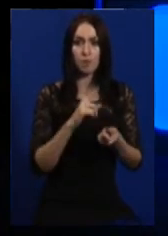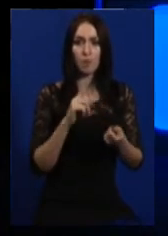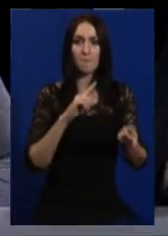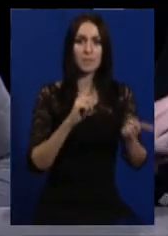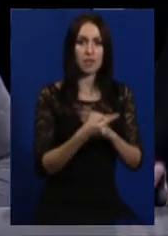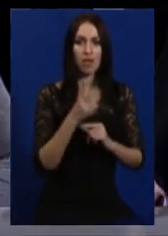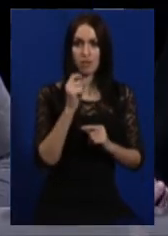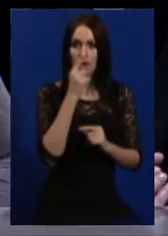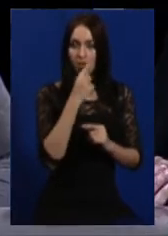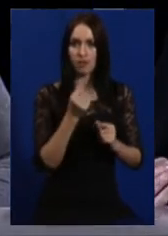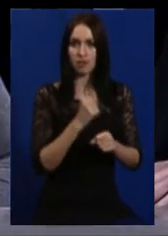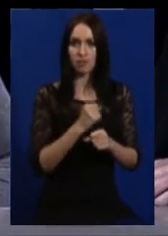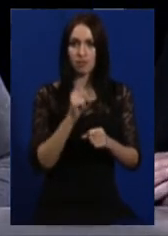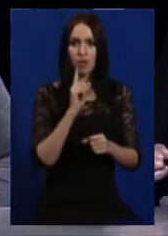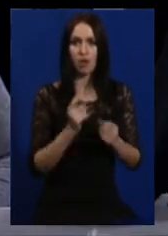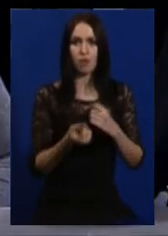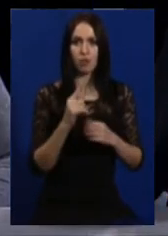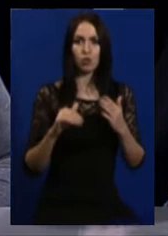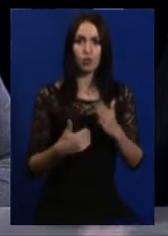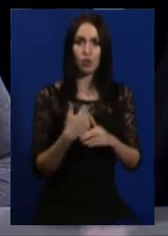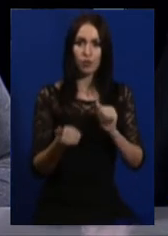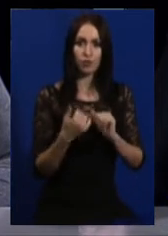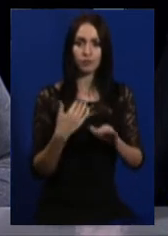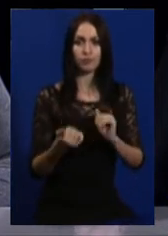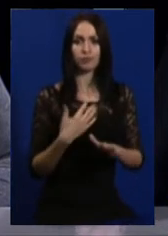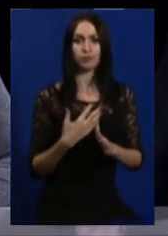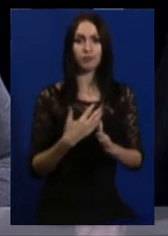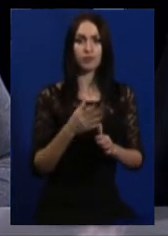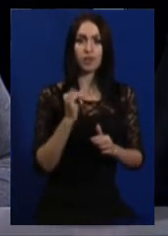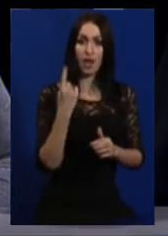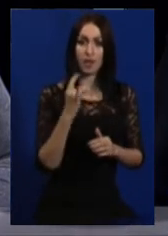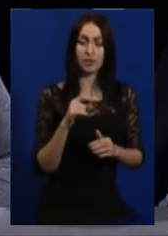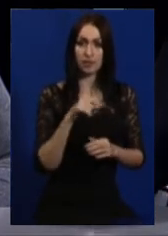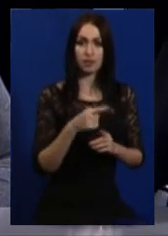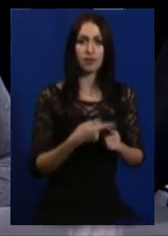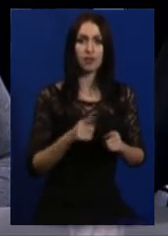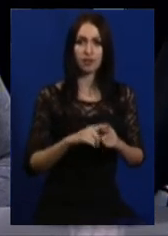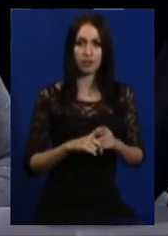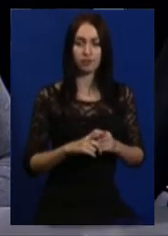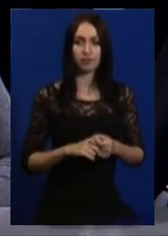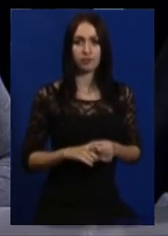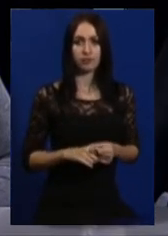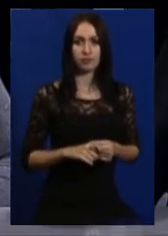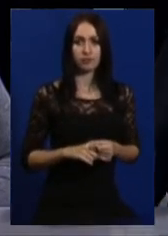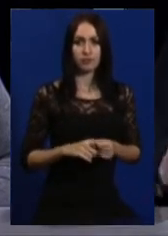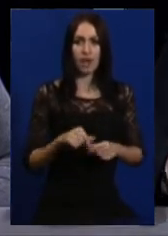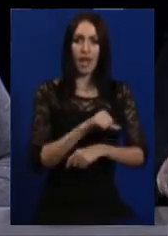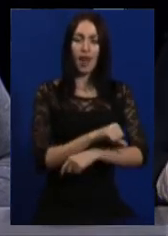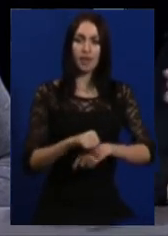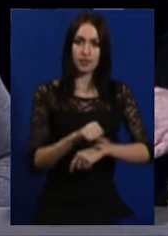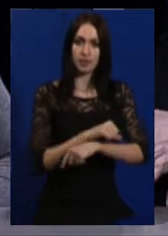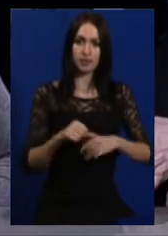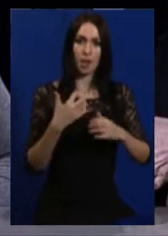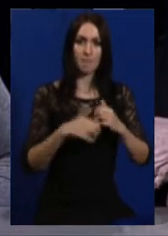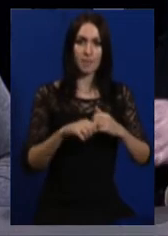появились новые мысли jetta и вот один из них это граница граница между